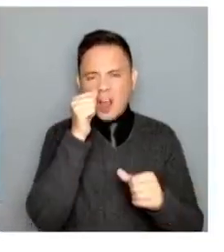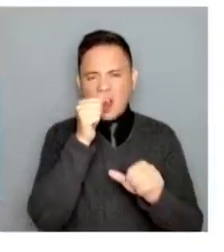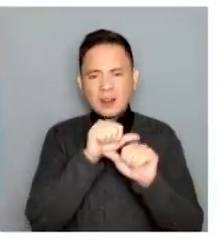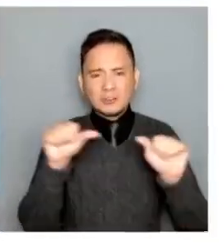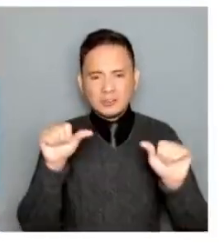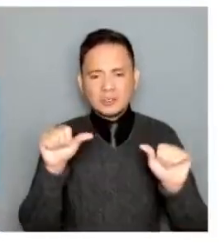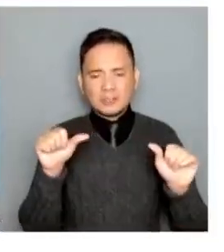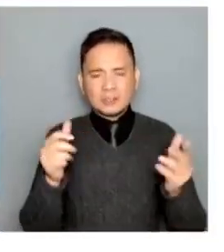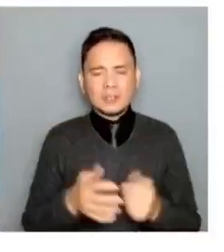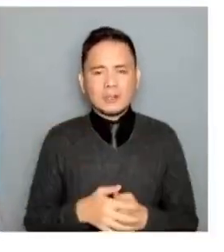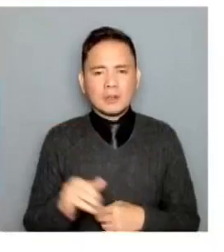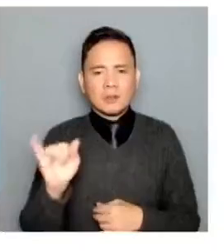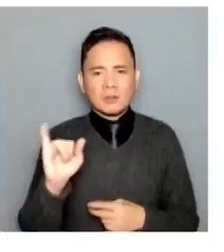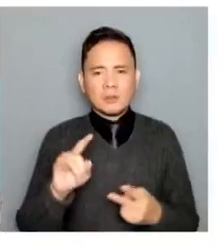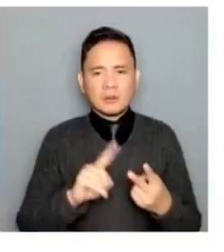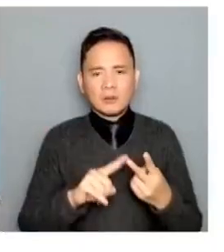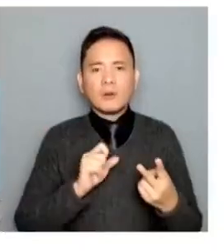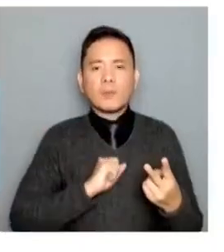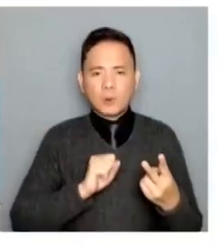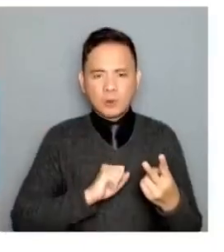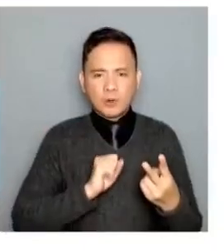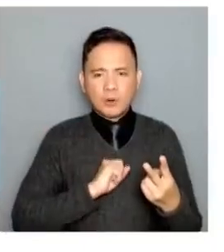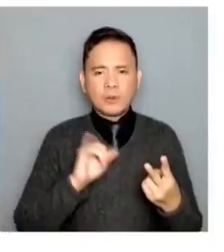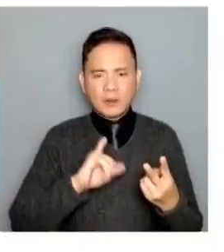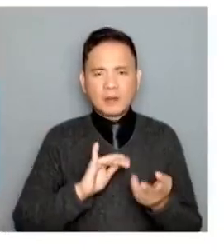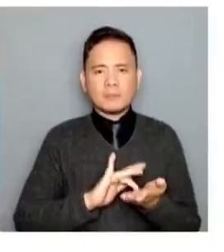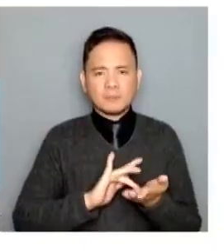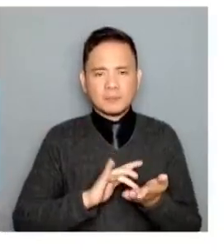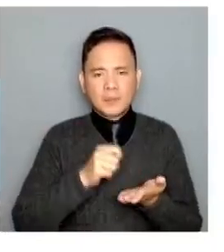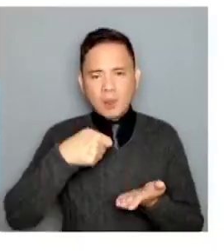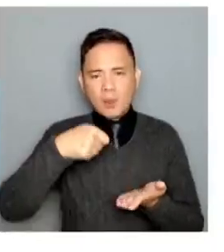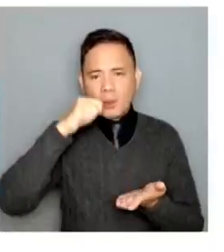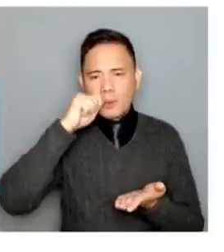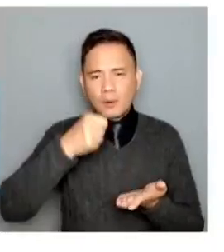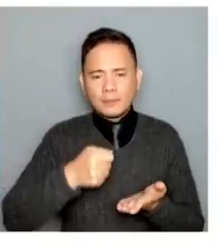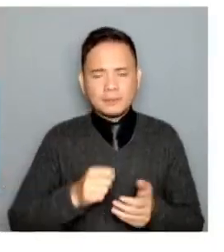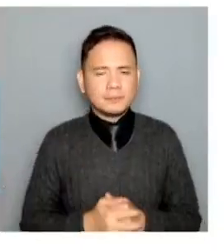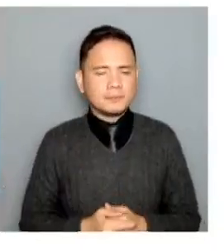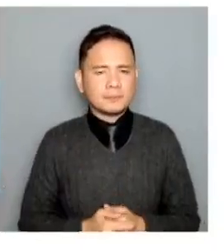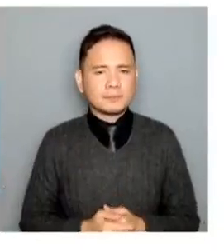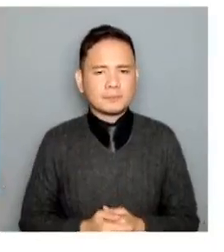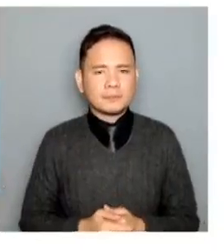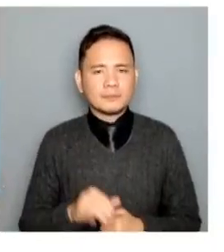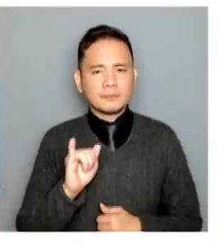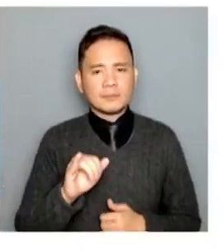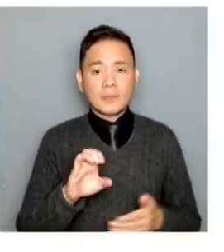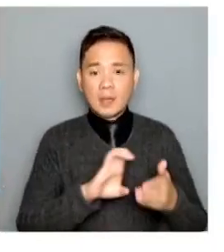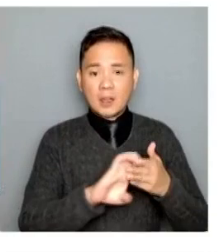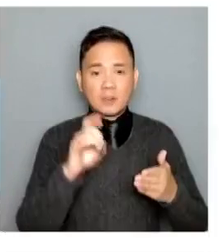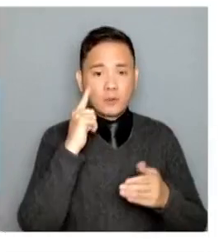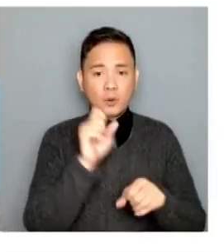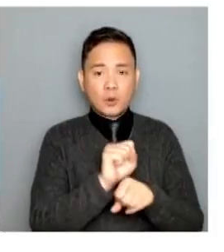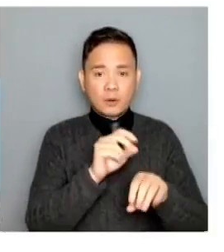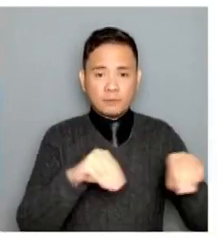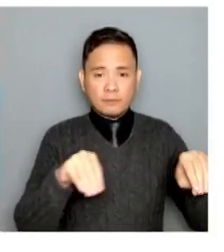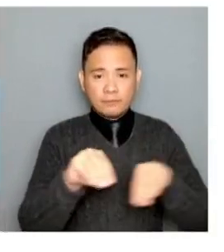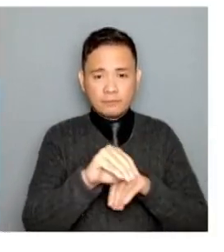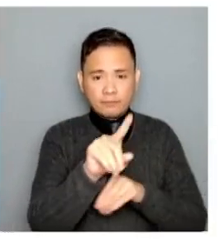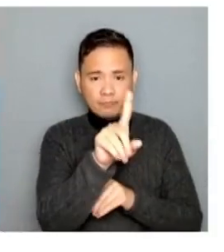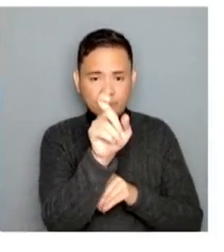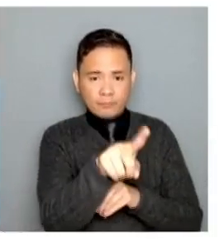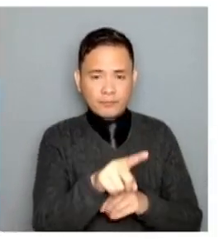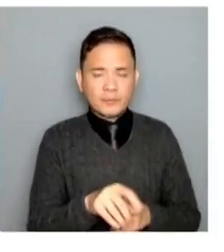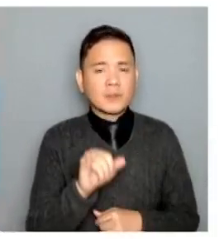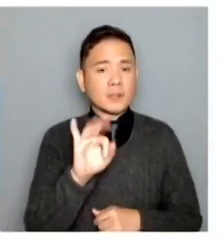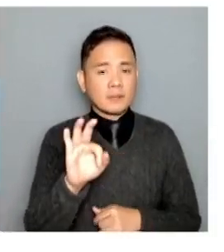pare po sa ubo. Oo. Balik lang tayo dun sa cash for work, no? So kung hindi pa sila